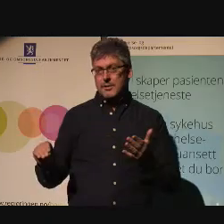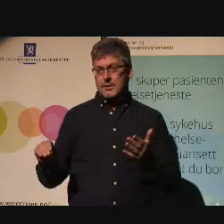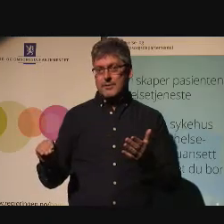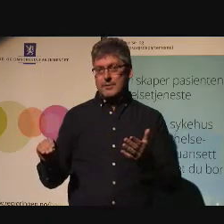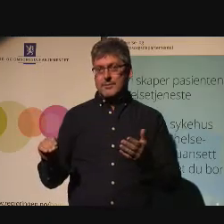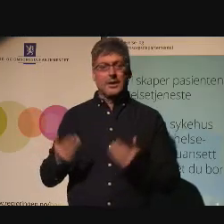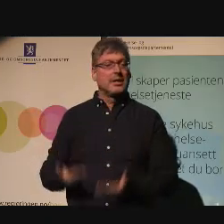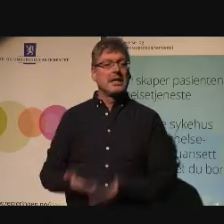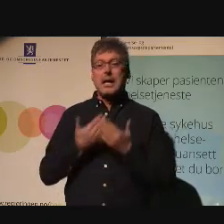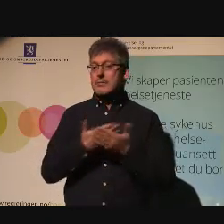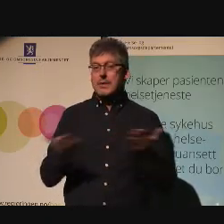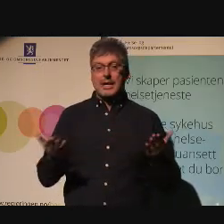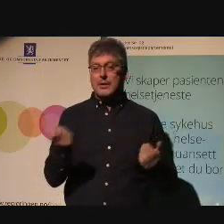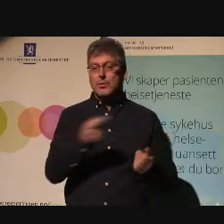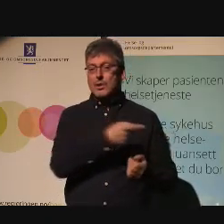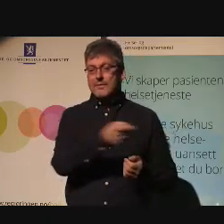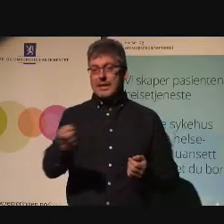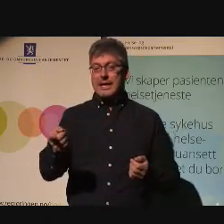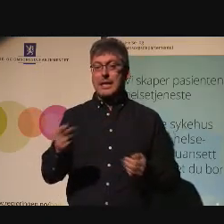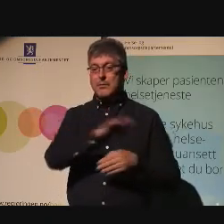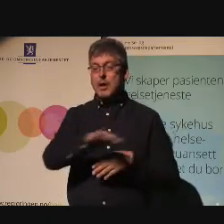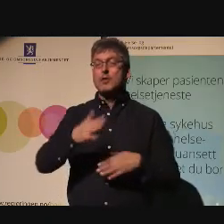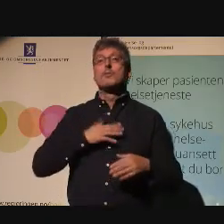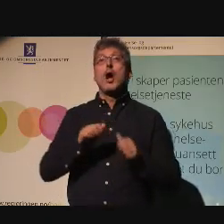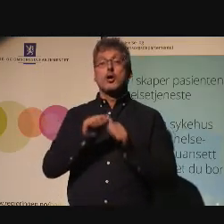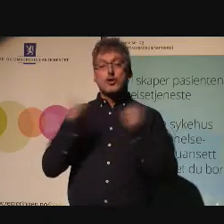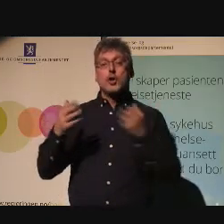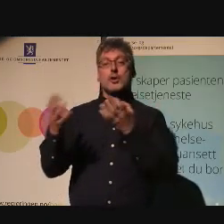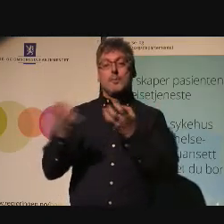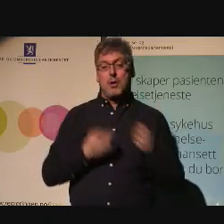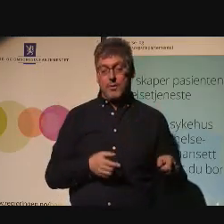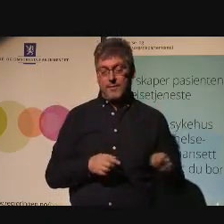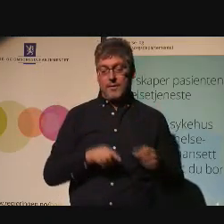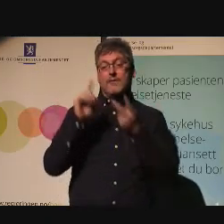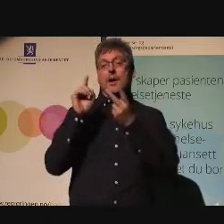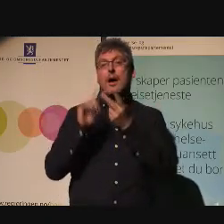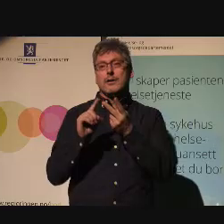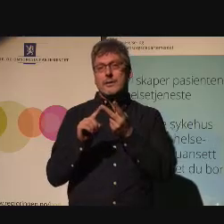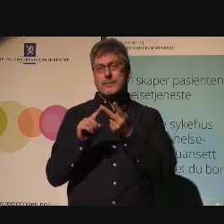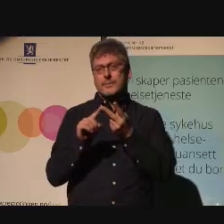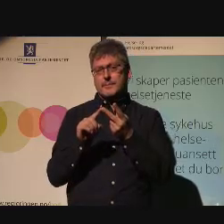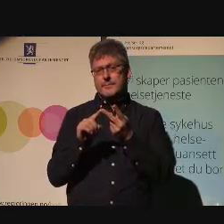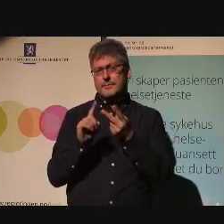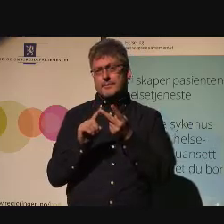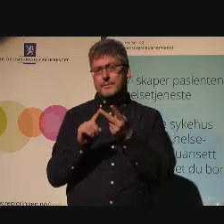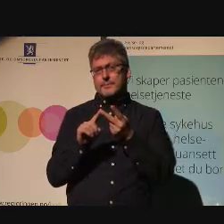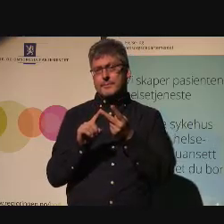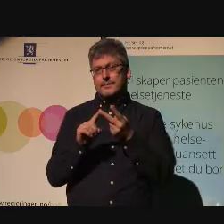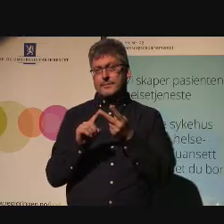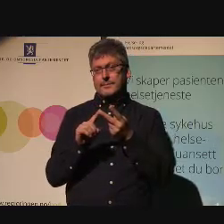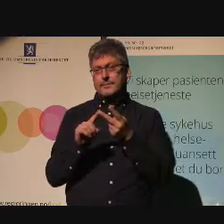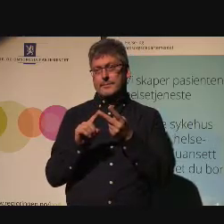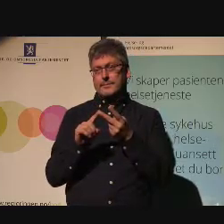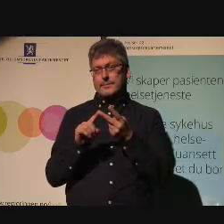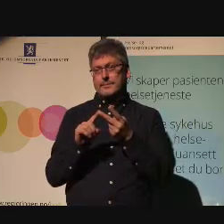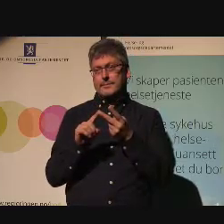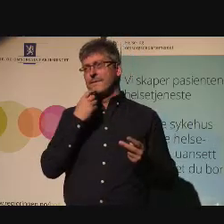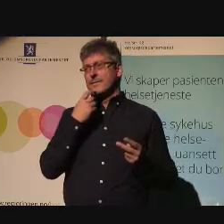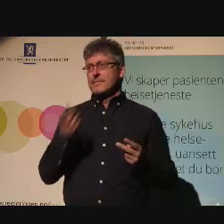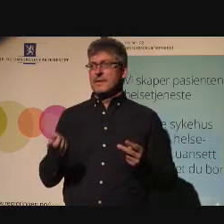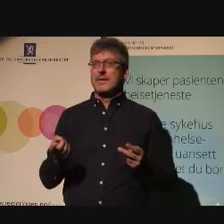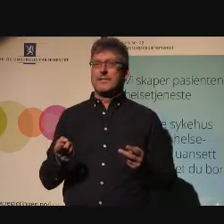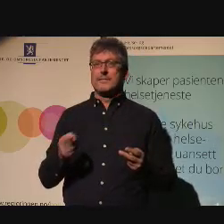hjelper noen av de barna som har det største behovet. Og det andre er at den sier at for at den skal gi hjelp til